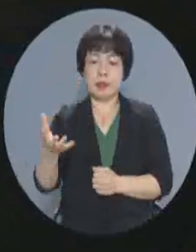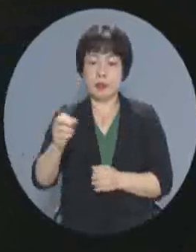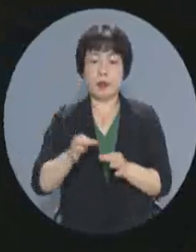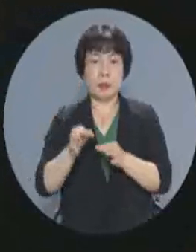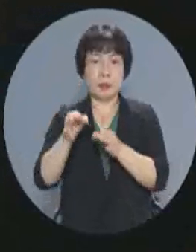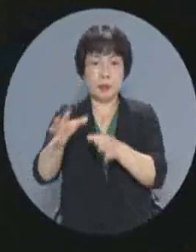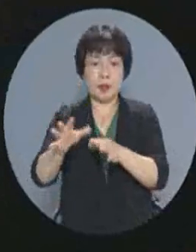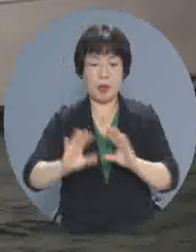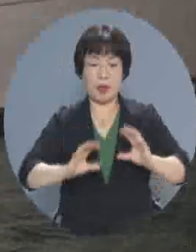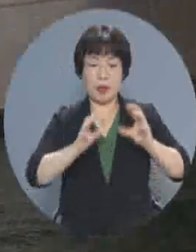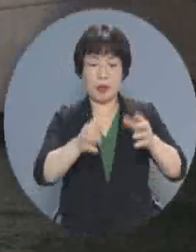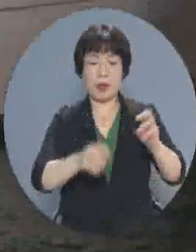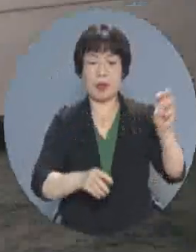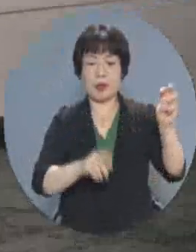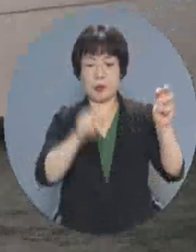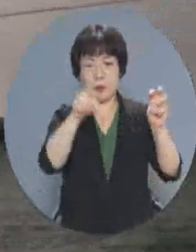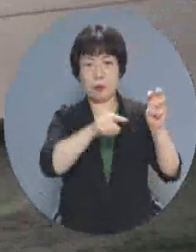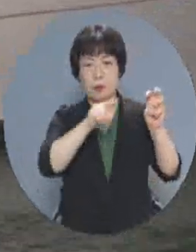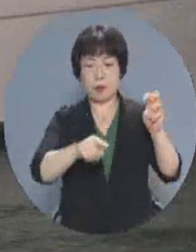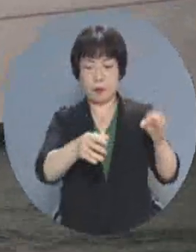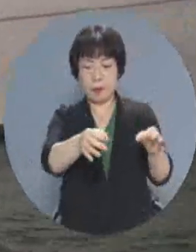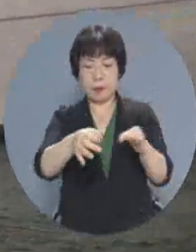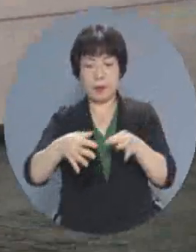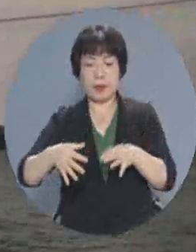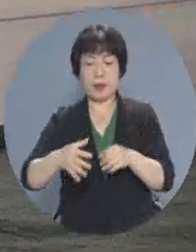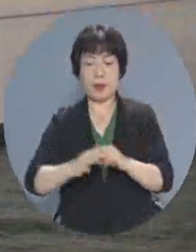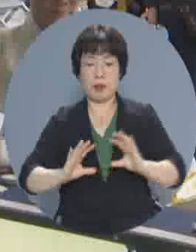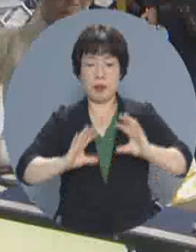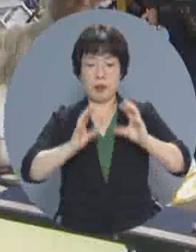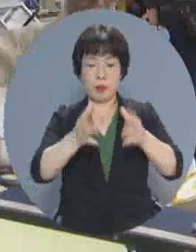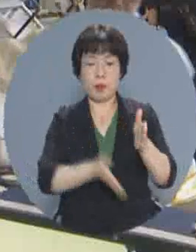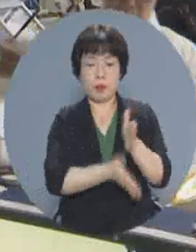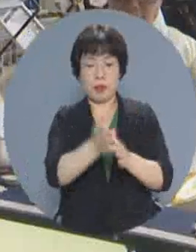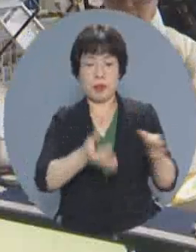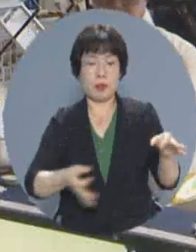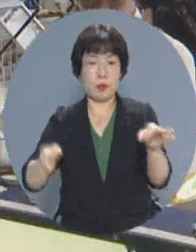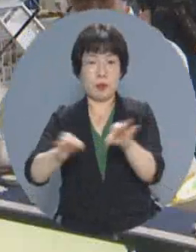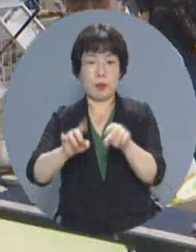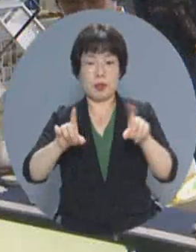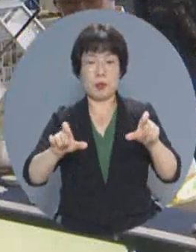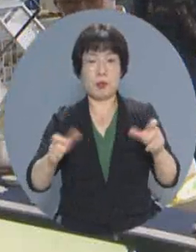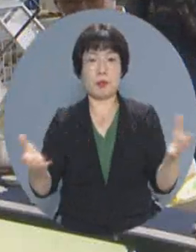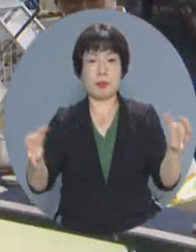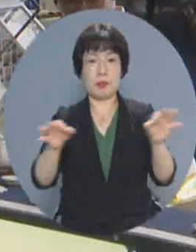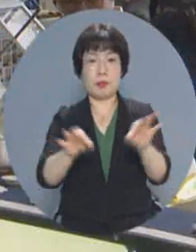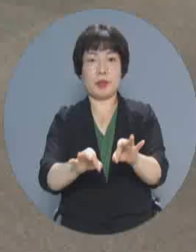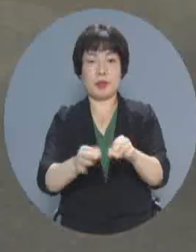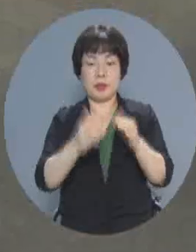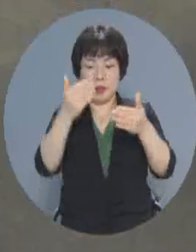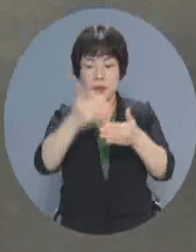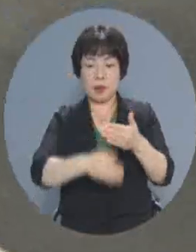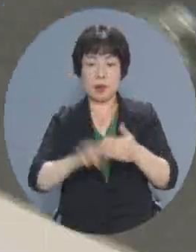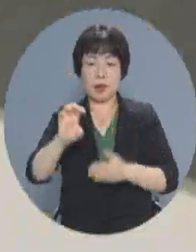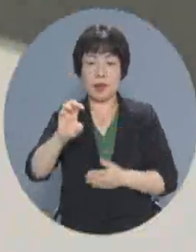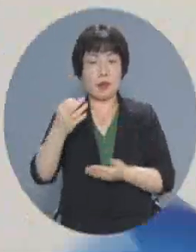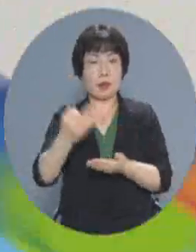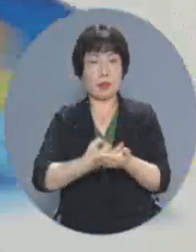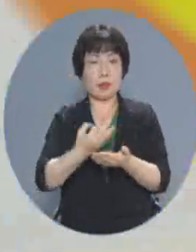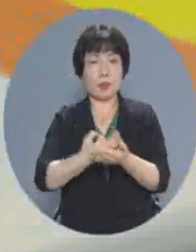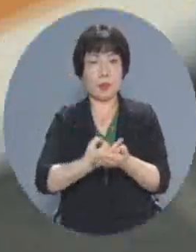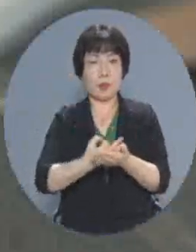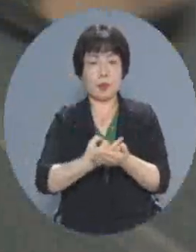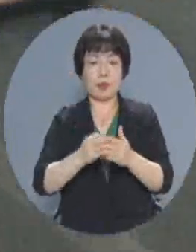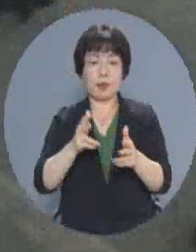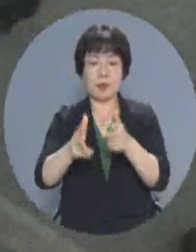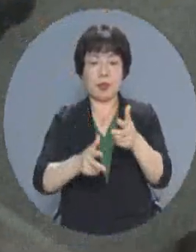예산도 국비가 30% 투입되고 도비와 시비가 각각 15%, 나머지 40%는 사업